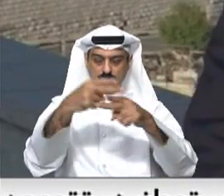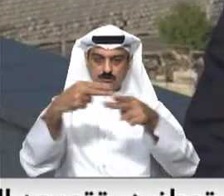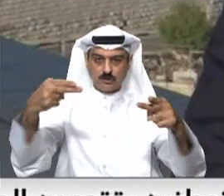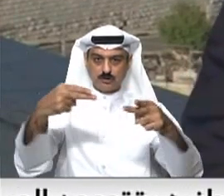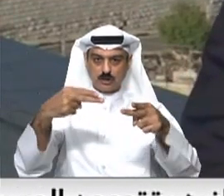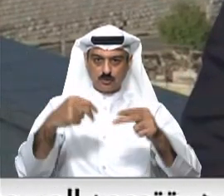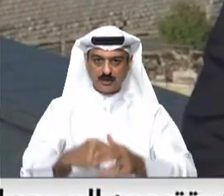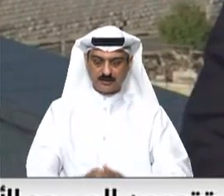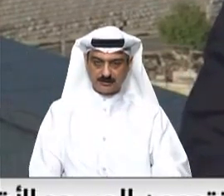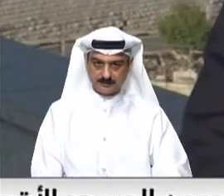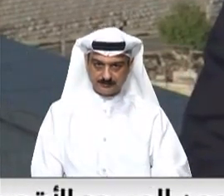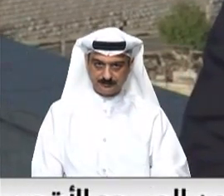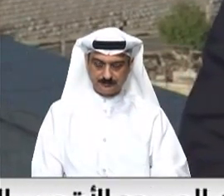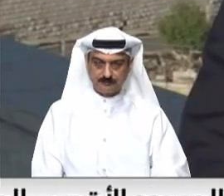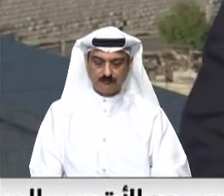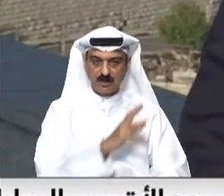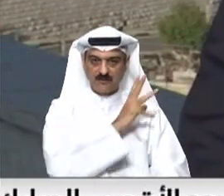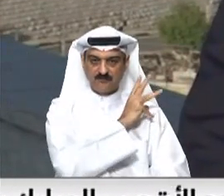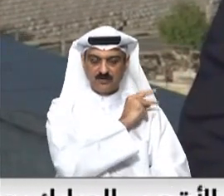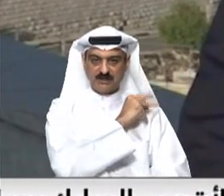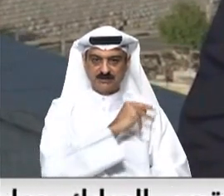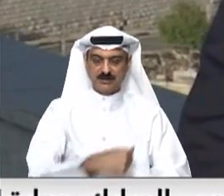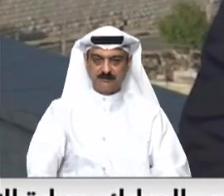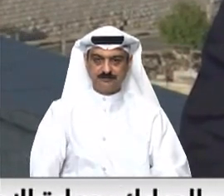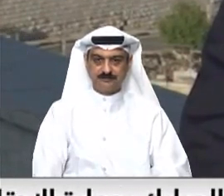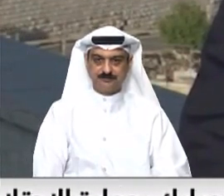التلفزيون دوله الكويت الاراضي الفلسطينيه المحتله